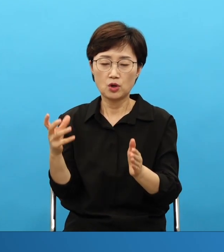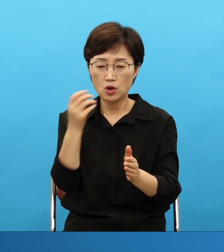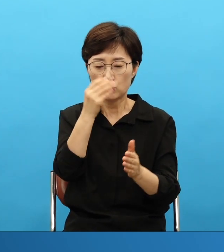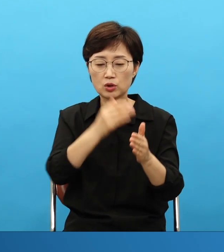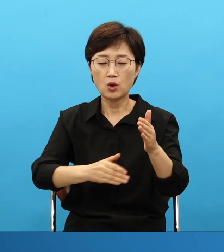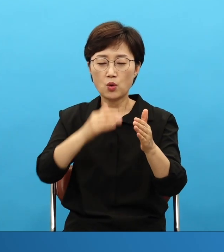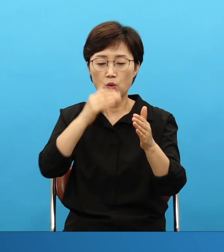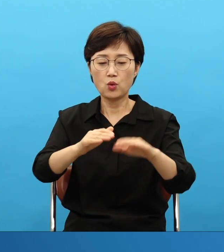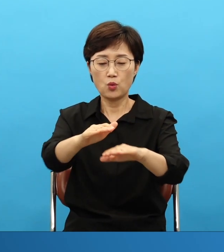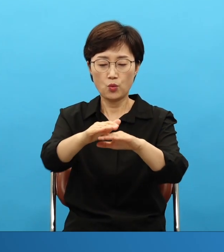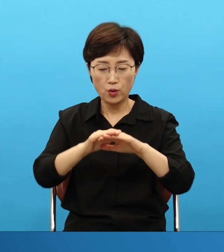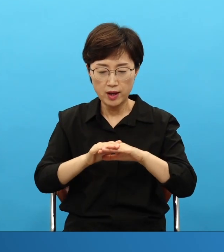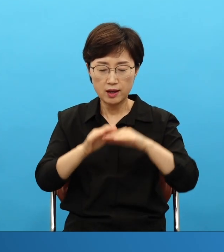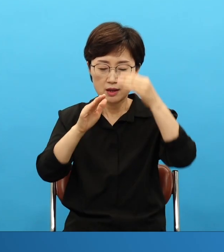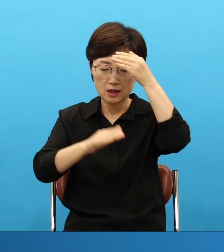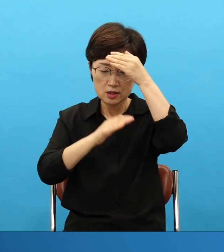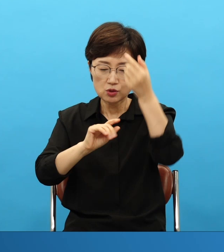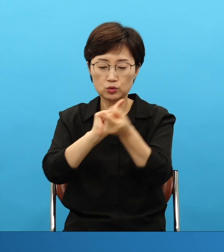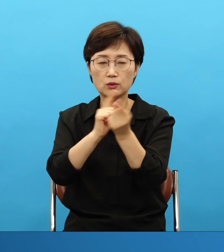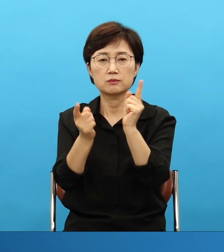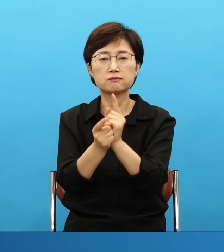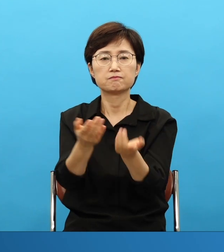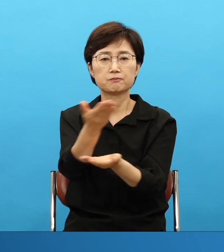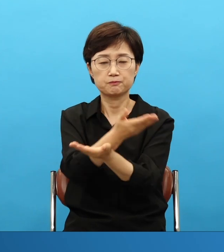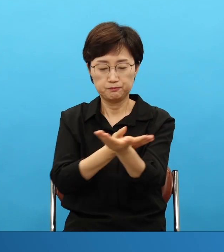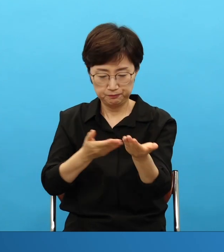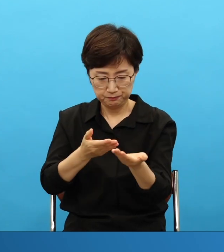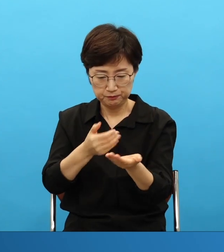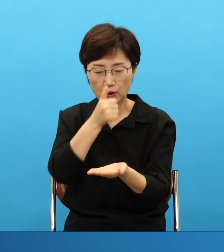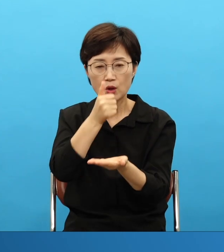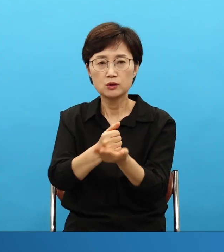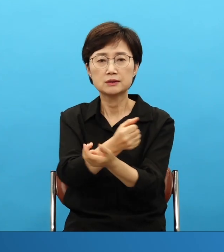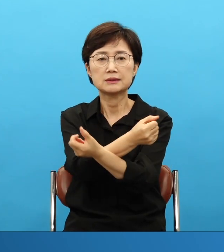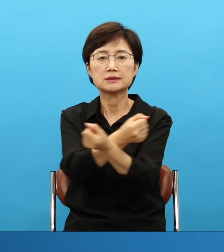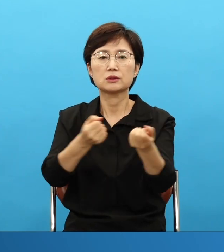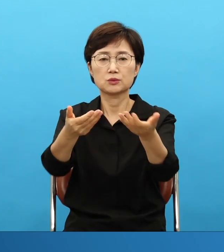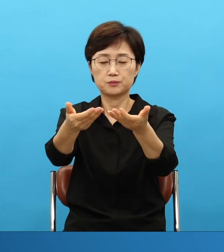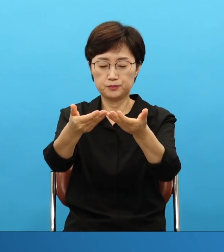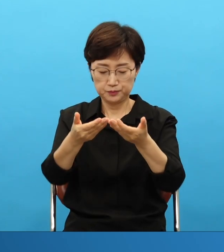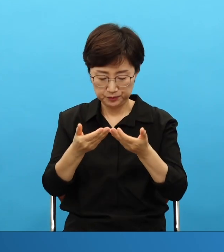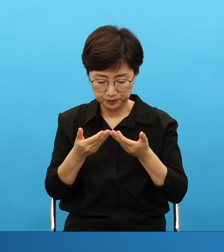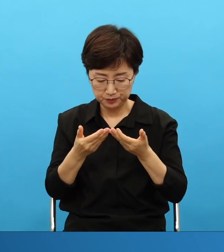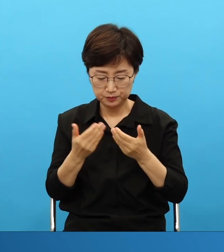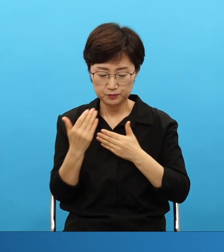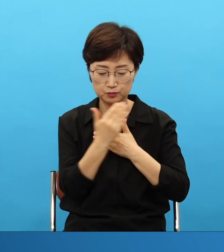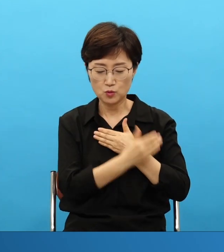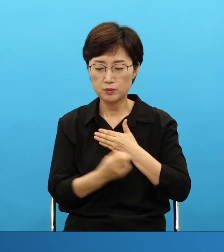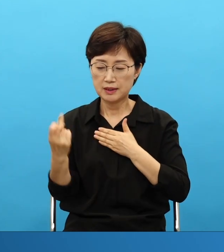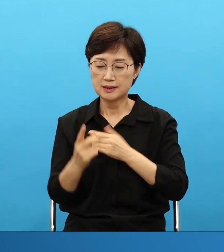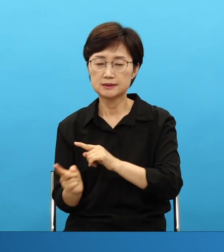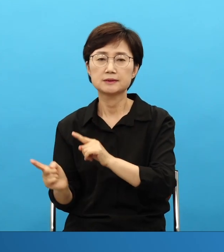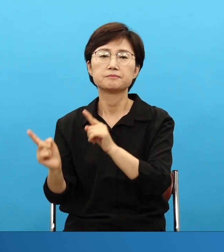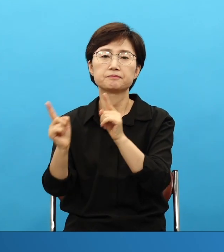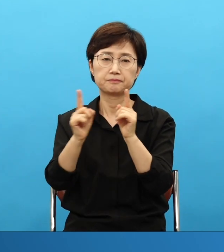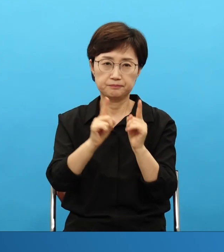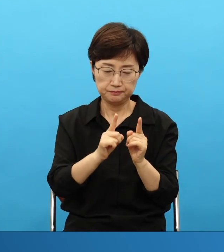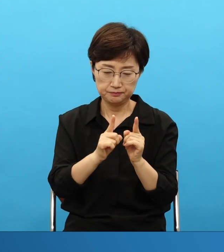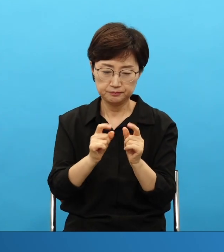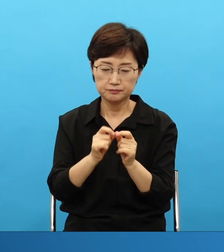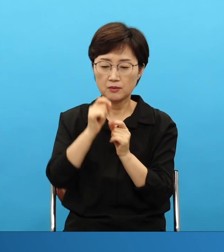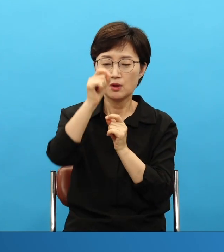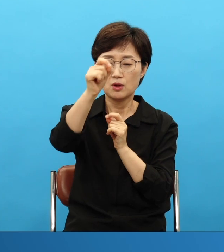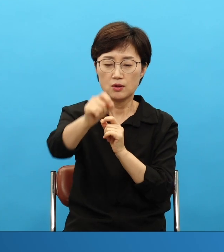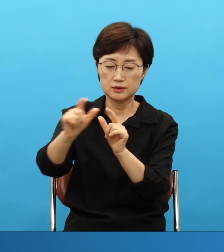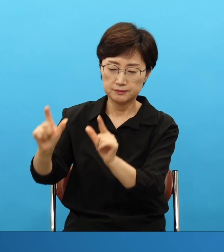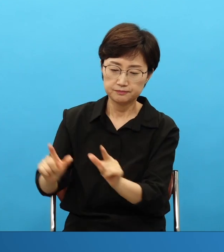사오며 거한 공 성도가 서로 교통하는 것과 죄를 사하여 주시는 것과 몸이